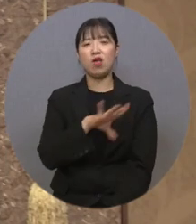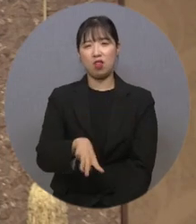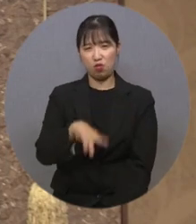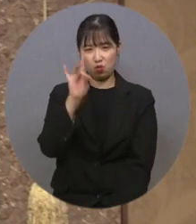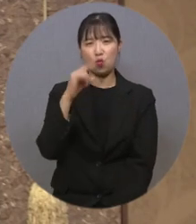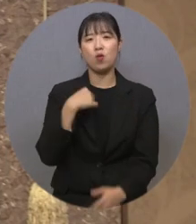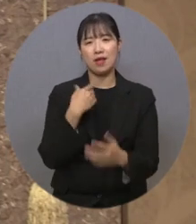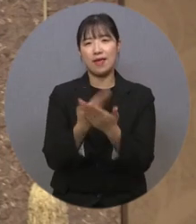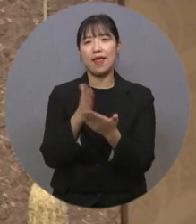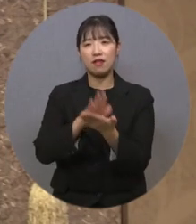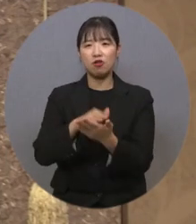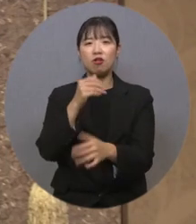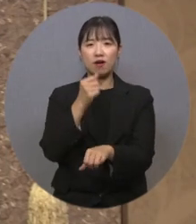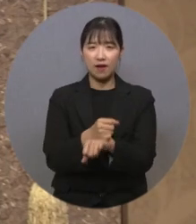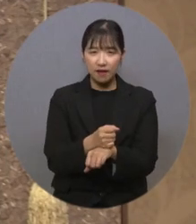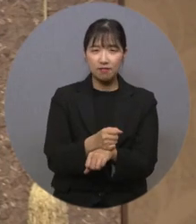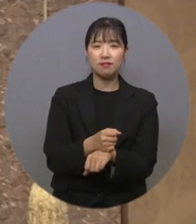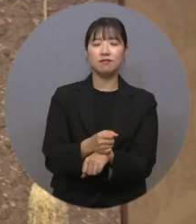그때 개정을 해서